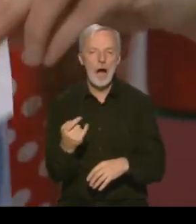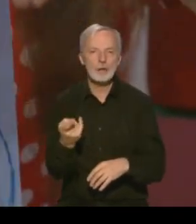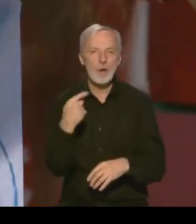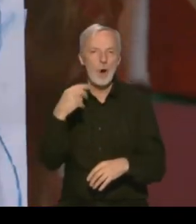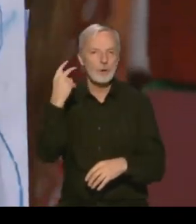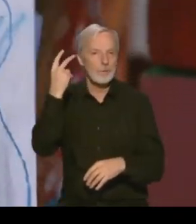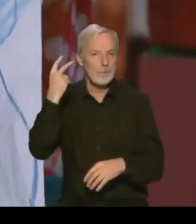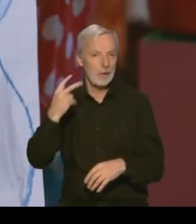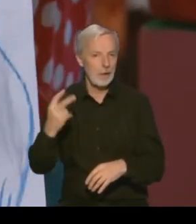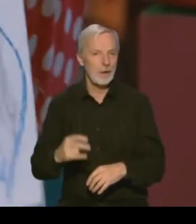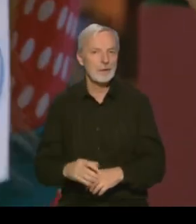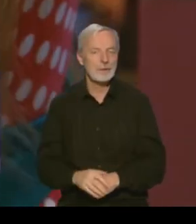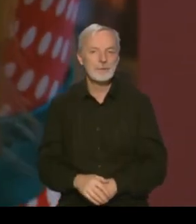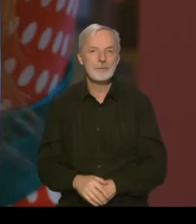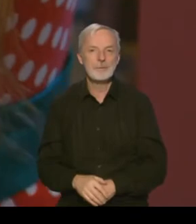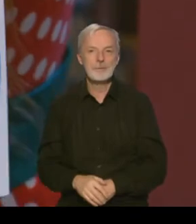takhle.